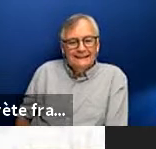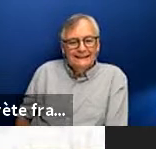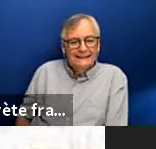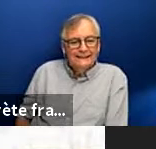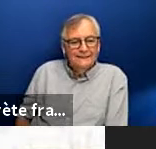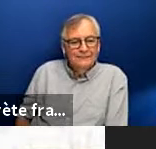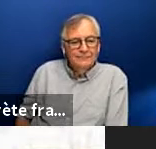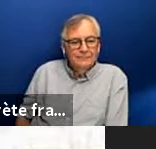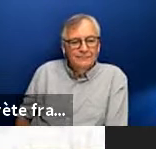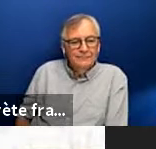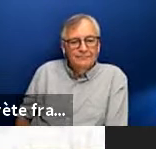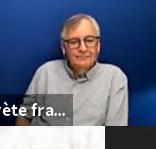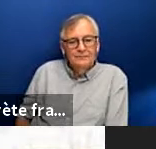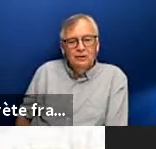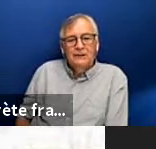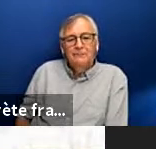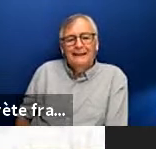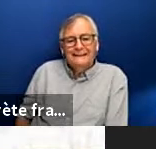Exercice.